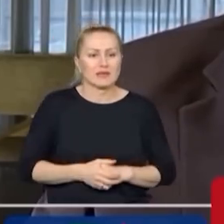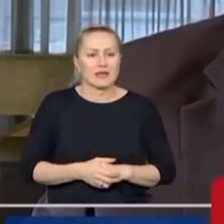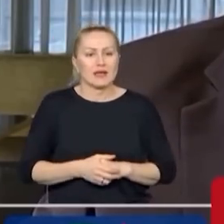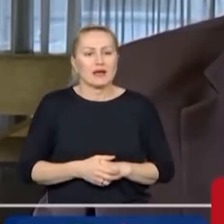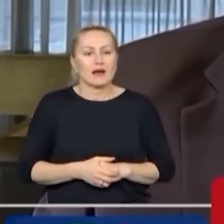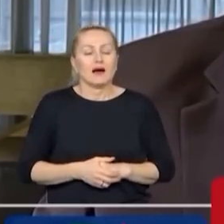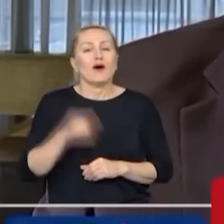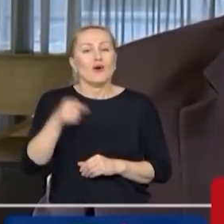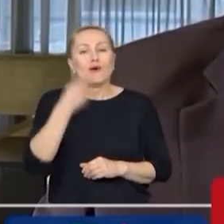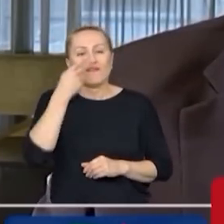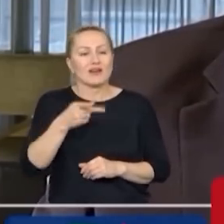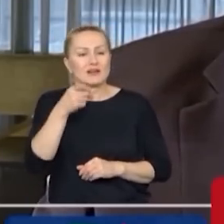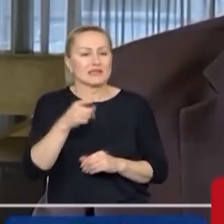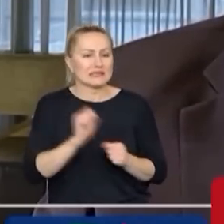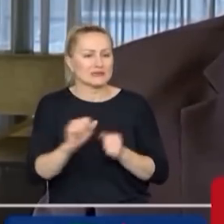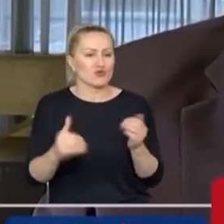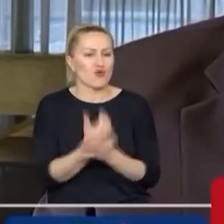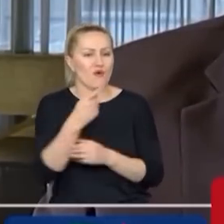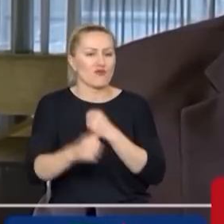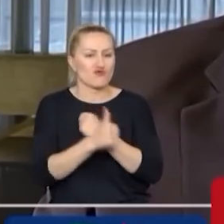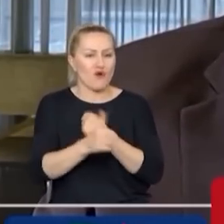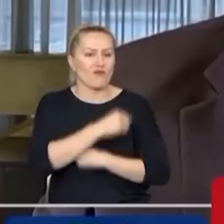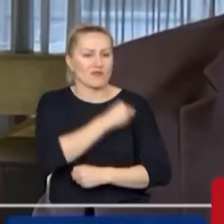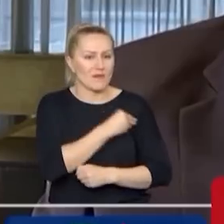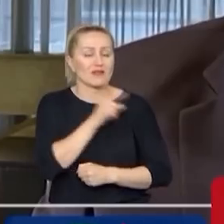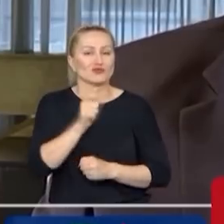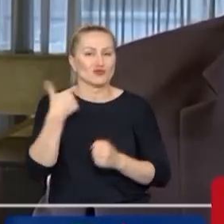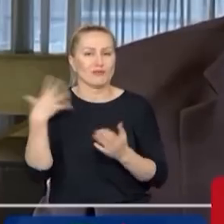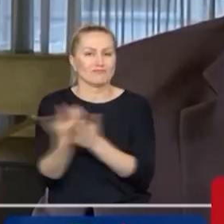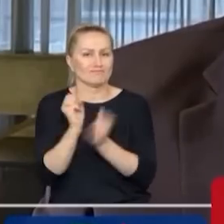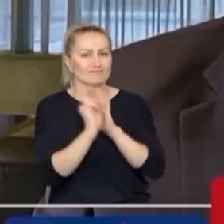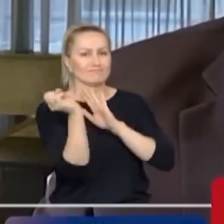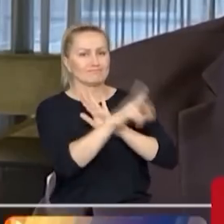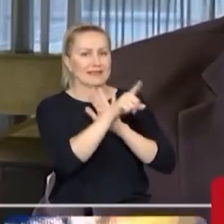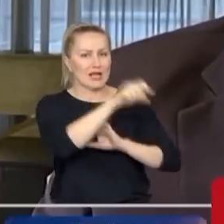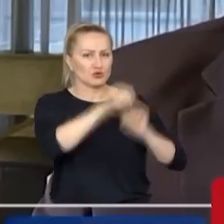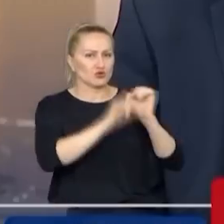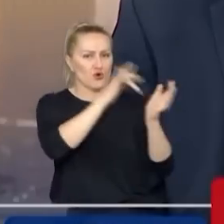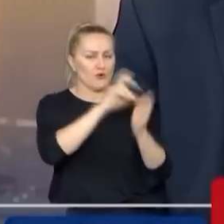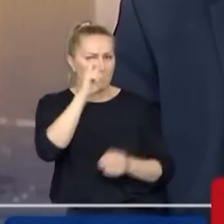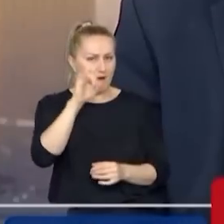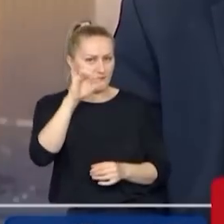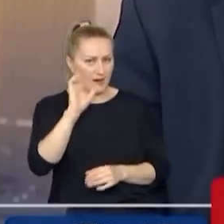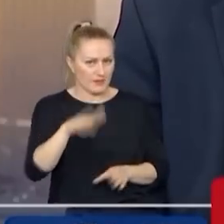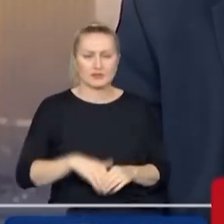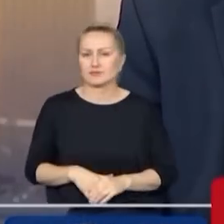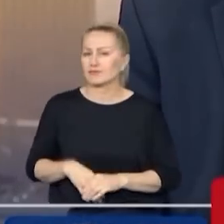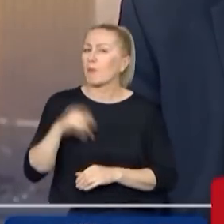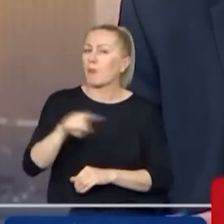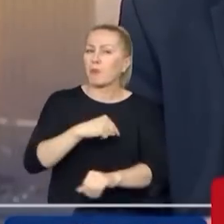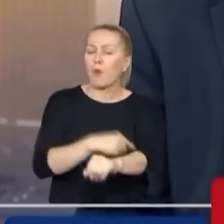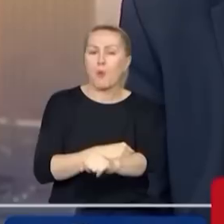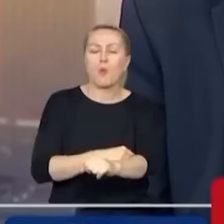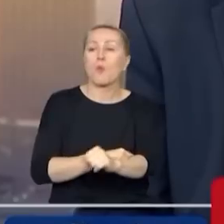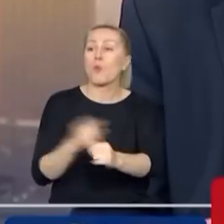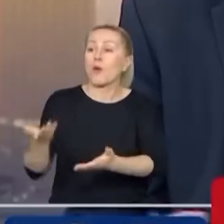to jest kolejny materiał, dowody, które zostaną przekazane do sądu w Hadze. Jak zareagował prokurator i